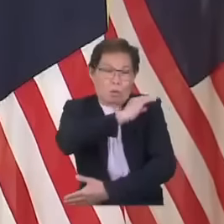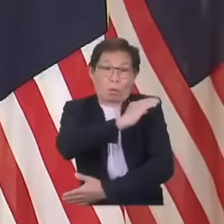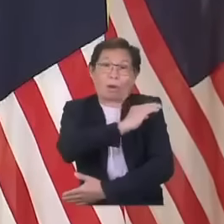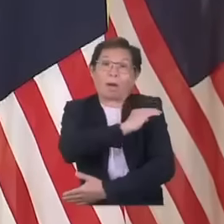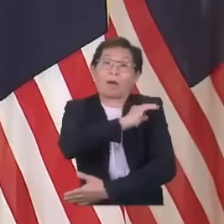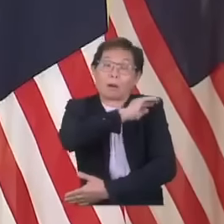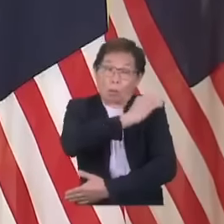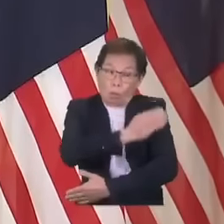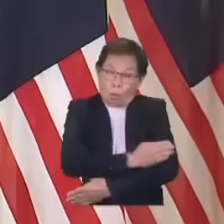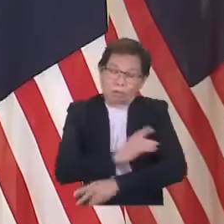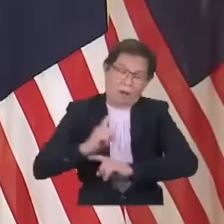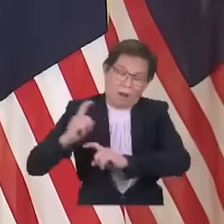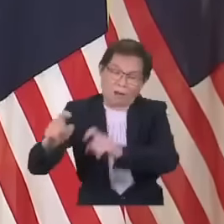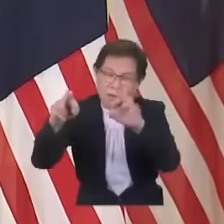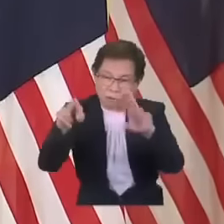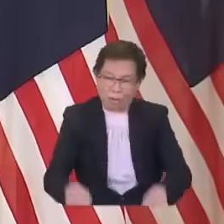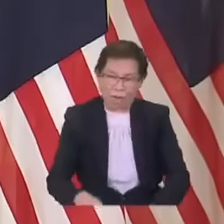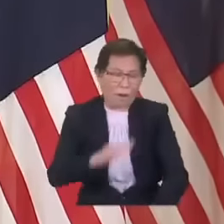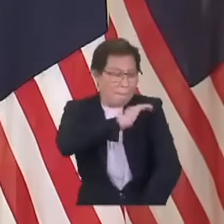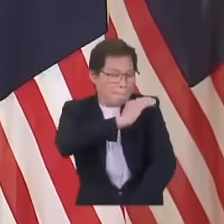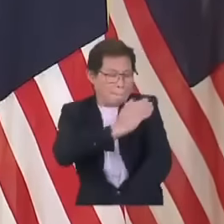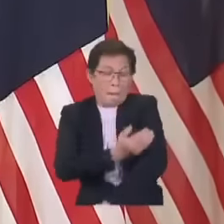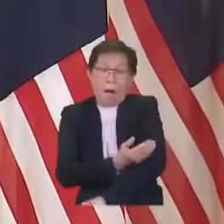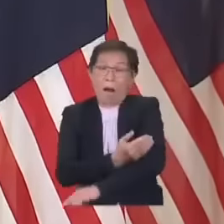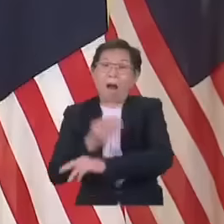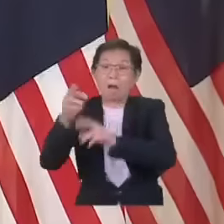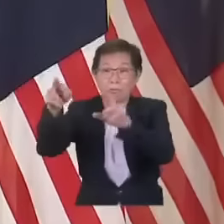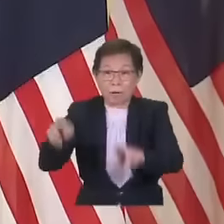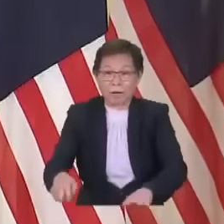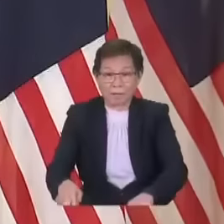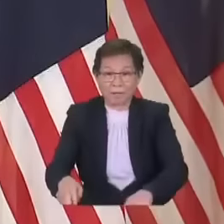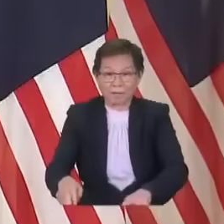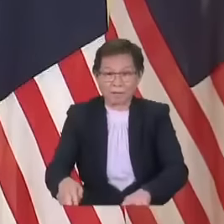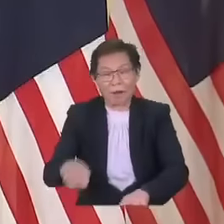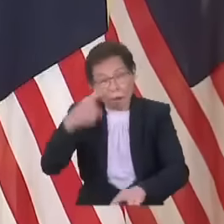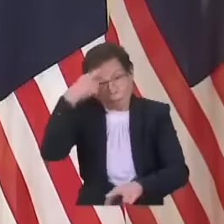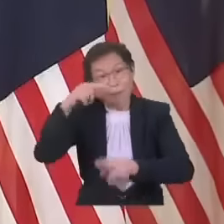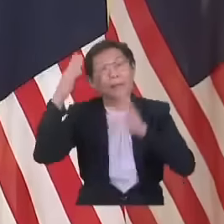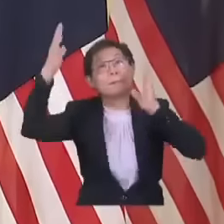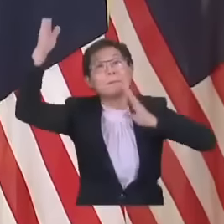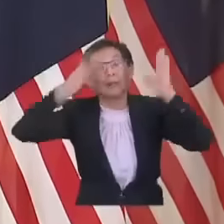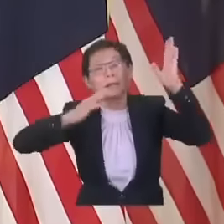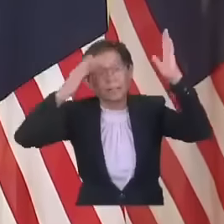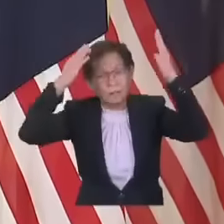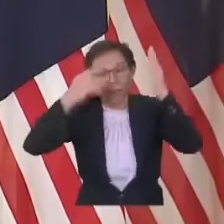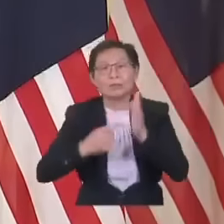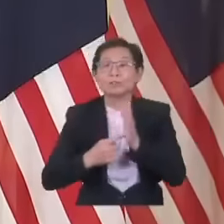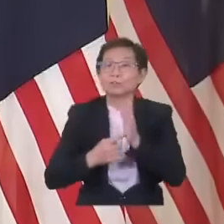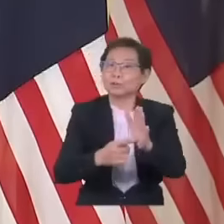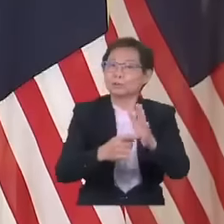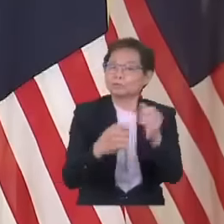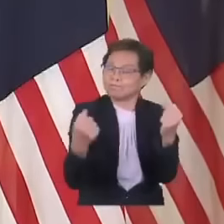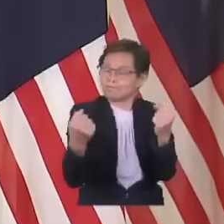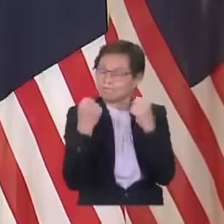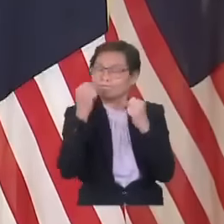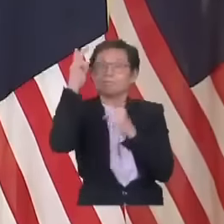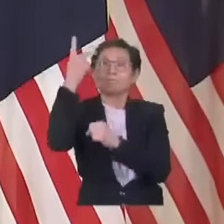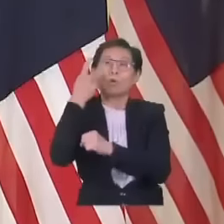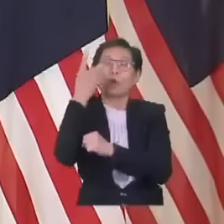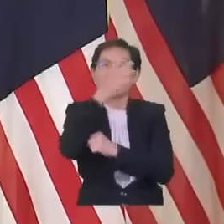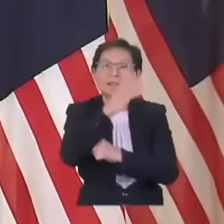rakyat mandat rakyat adalah penawar ampuh bagi negara melahirkan kestabilan politik